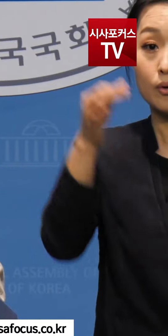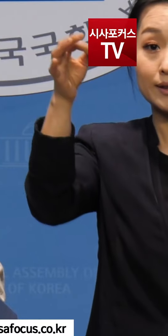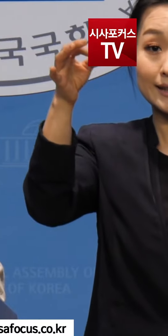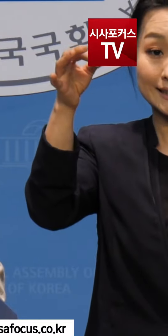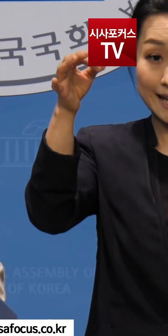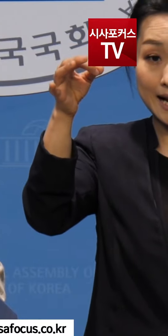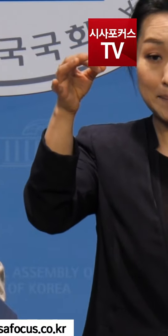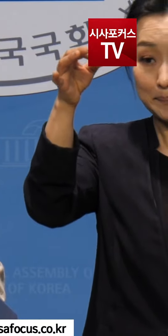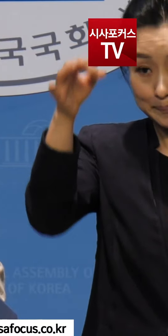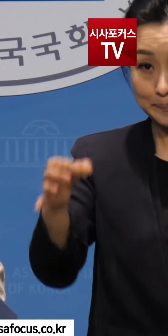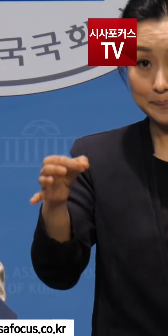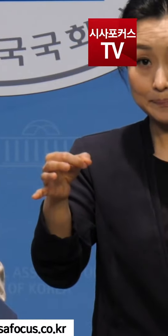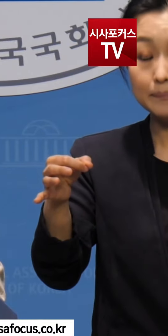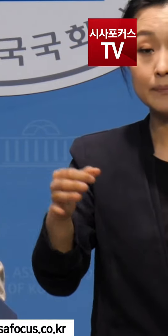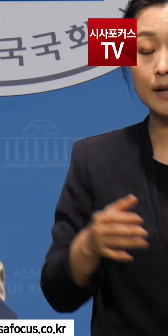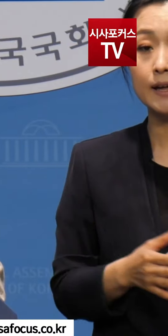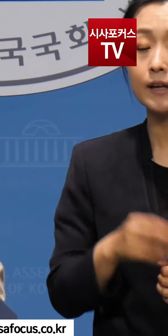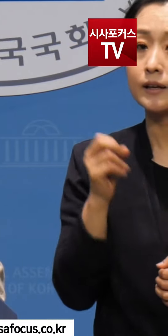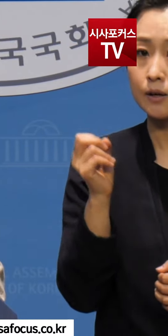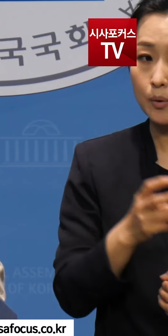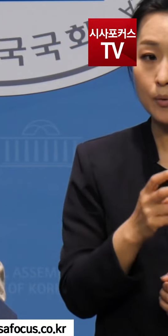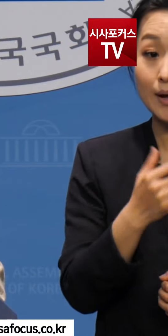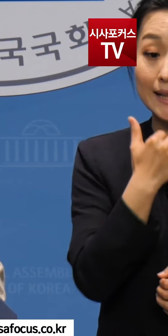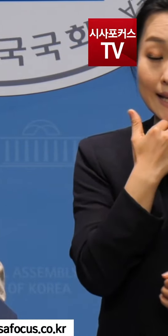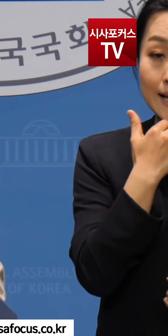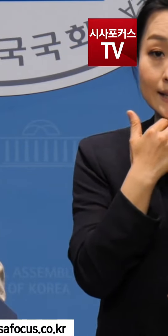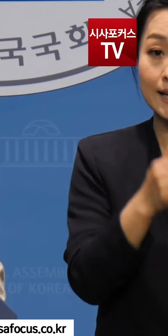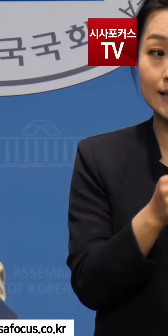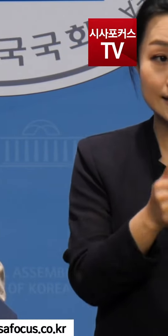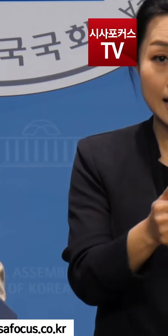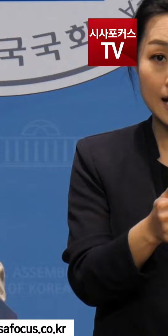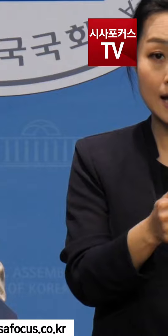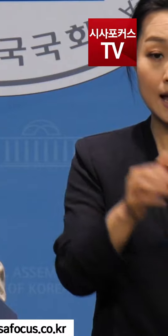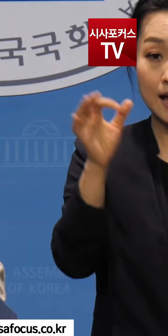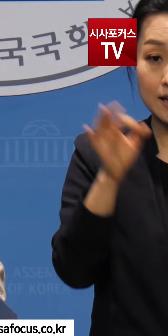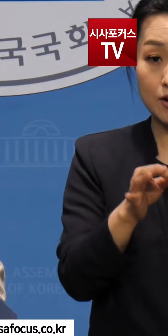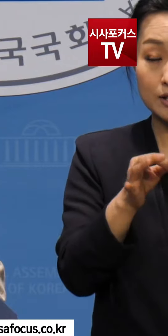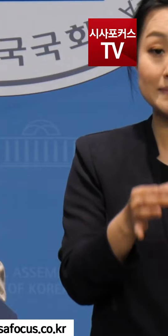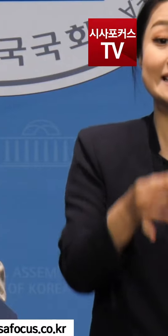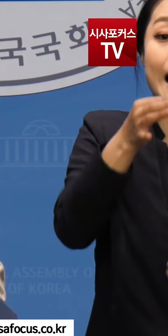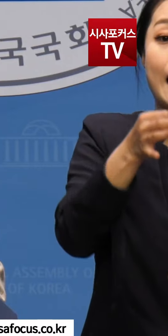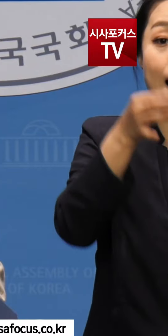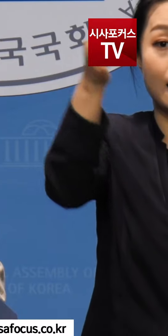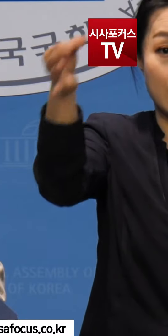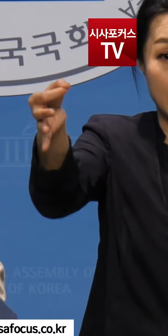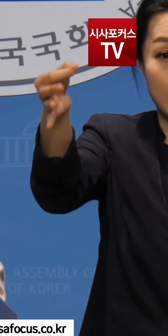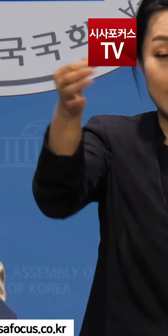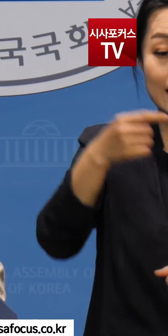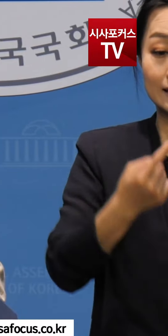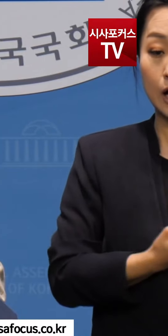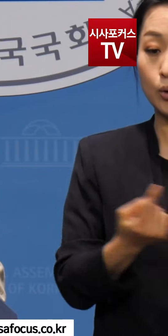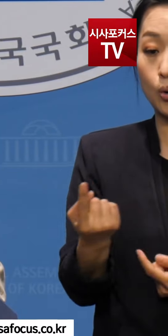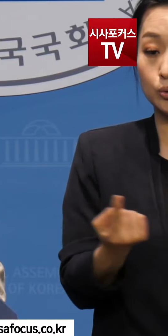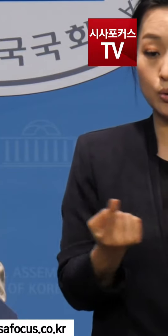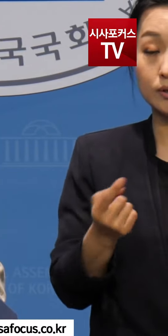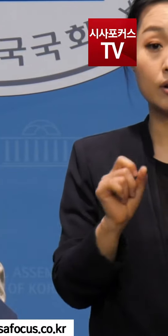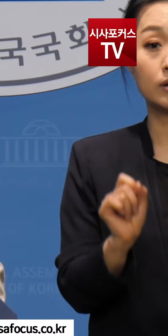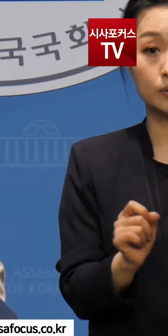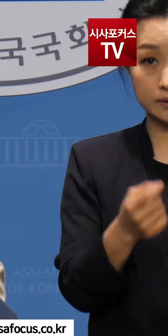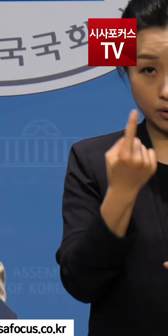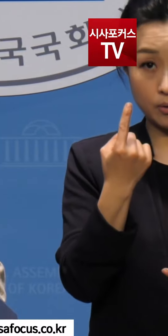삭감됩니다. 또한 세대별 연금 차등 인상과 자동 조정 장치로